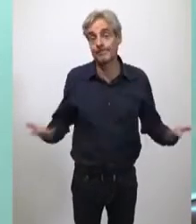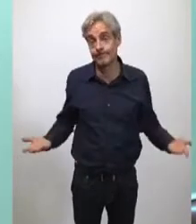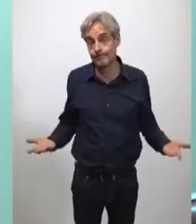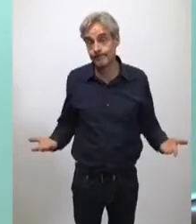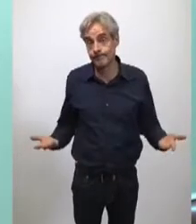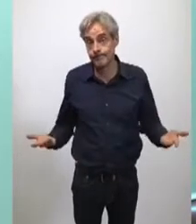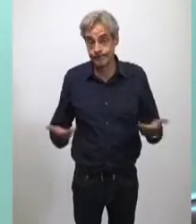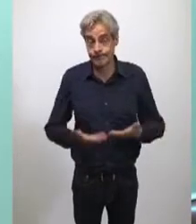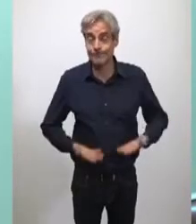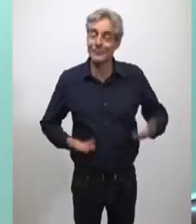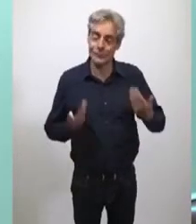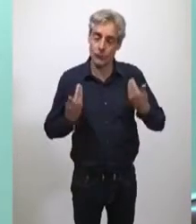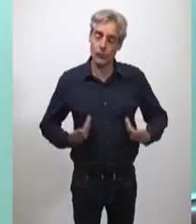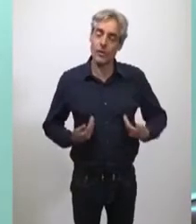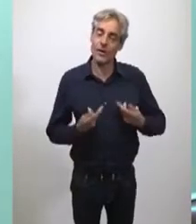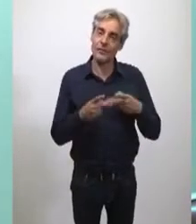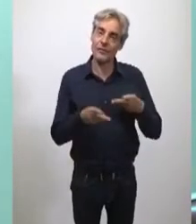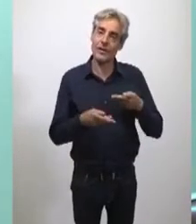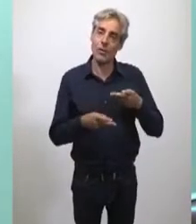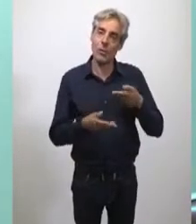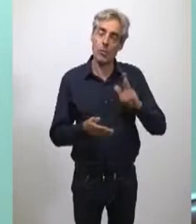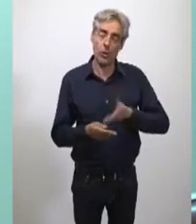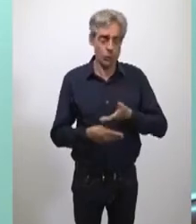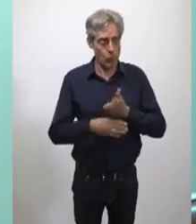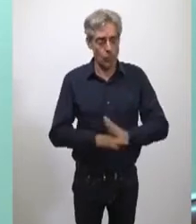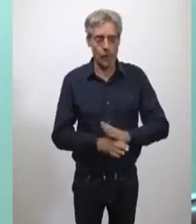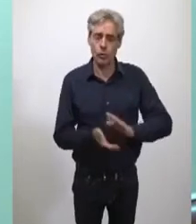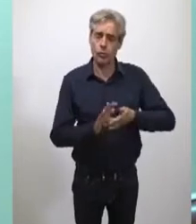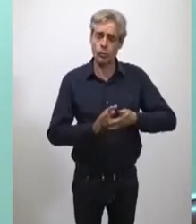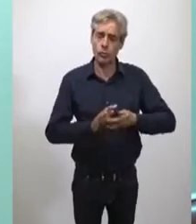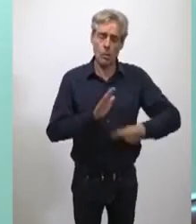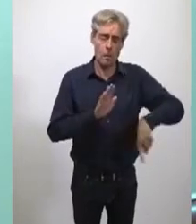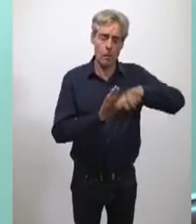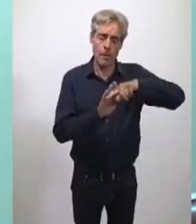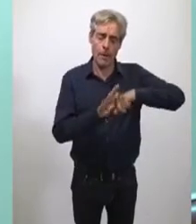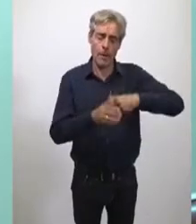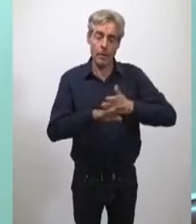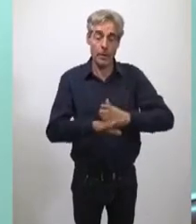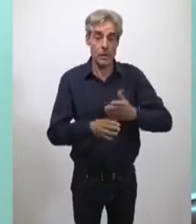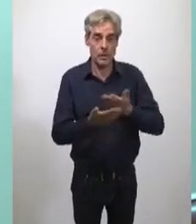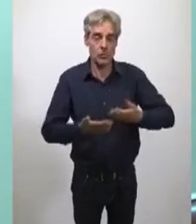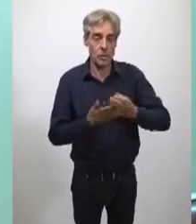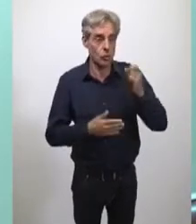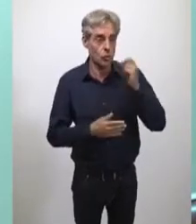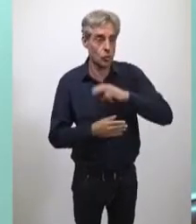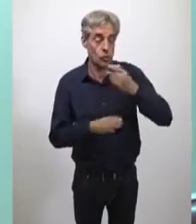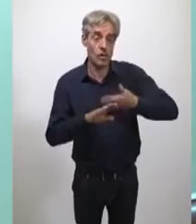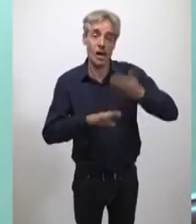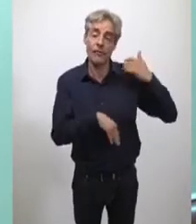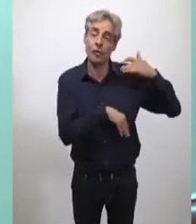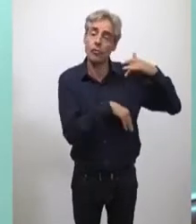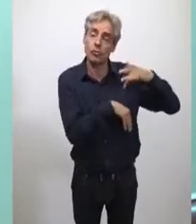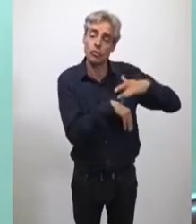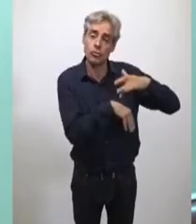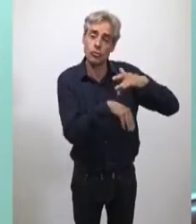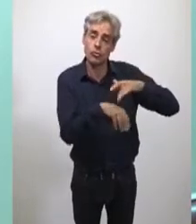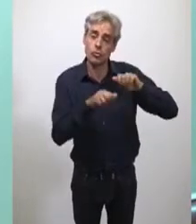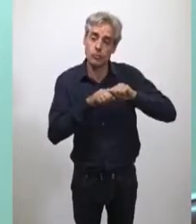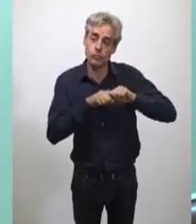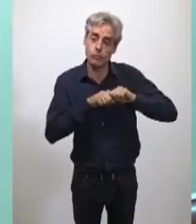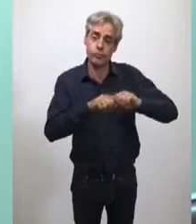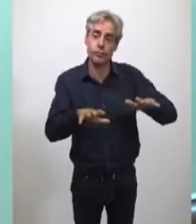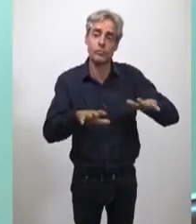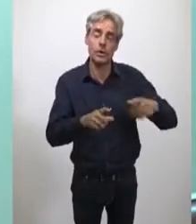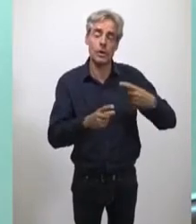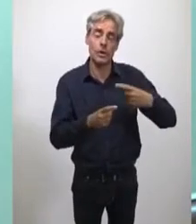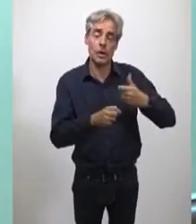que la ville se tient prête à réactiver au besoin des dispositifs d'urgence qui avaient déjà été activés au